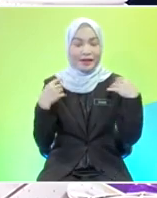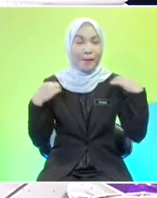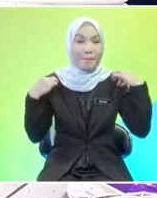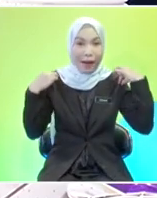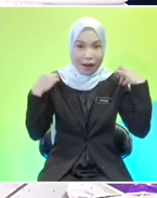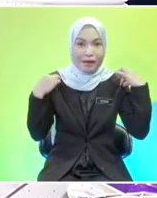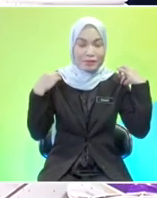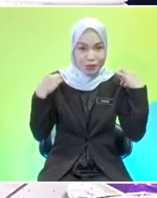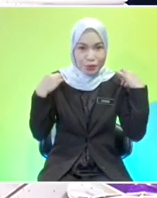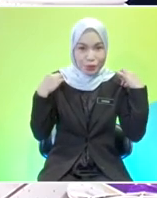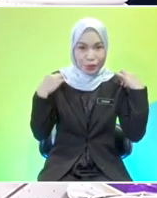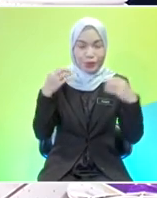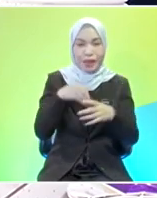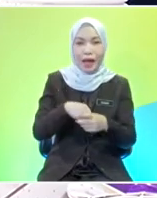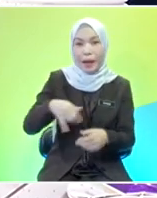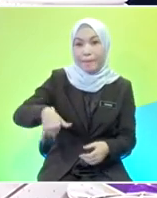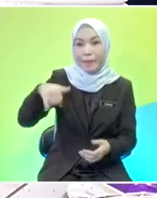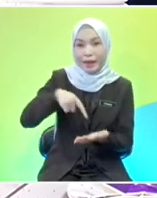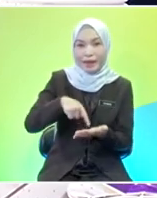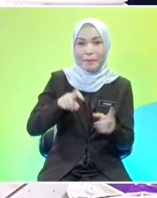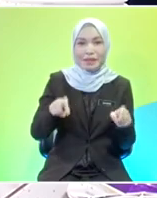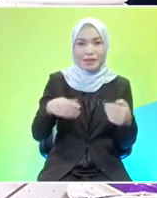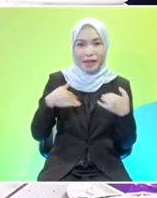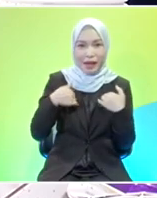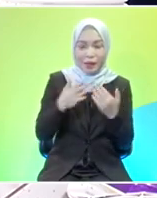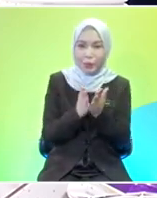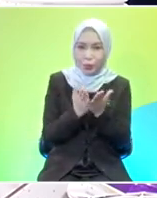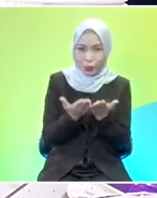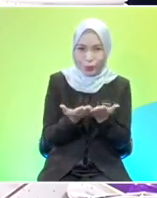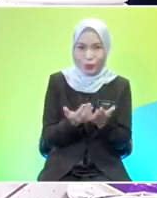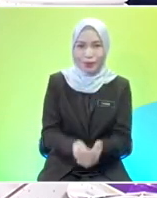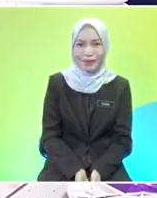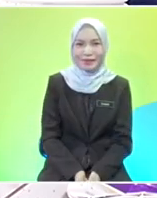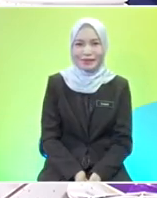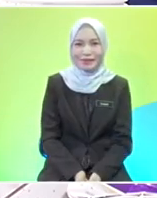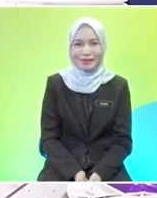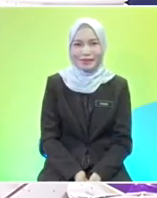dalam B Ini mesti ada buku masih ada buku kan